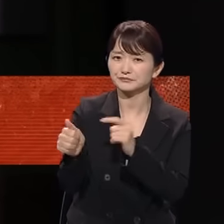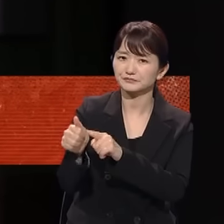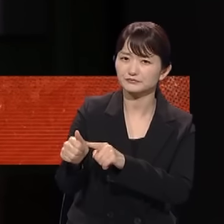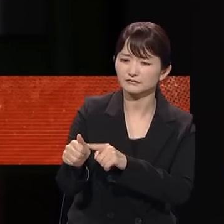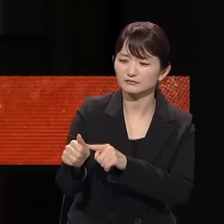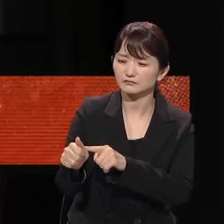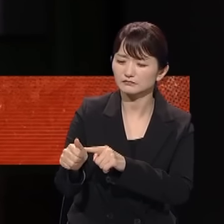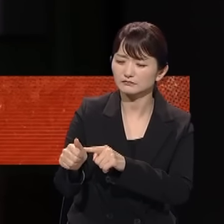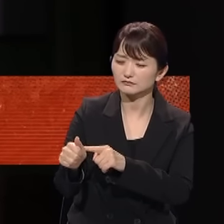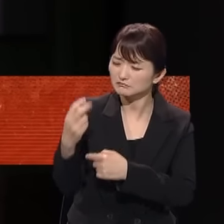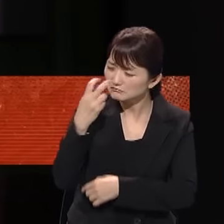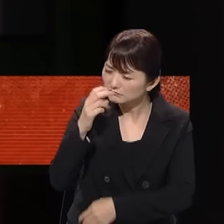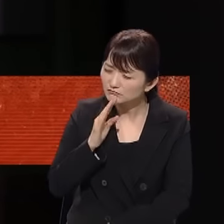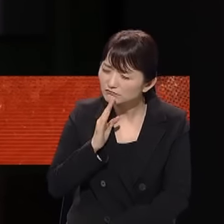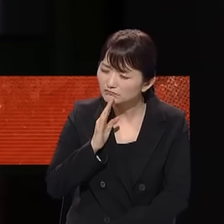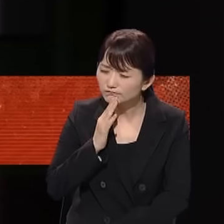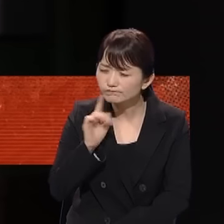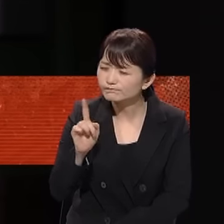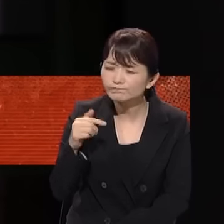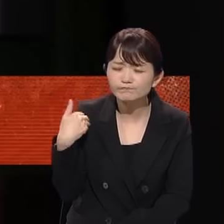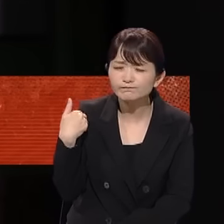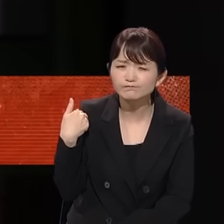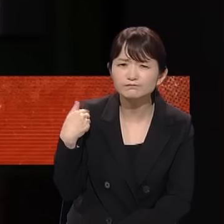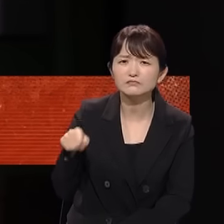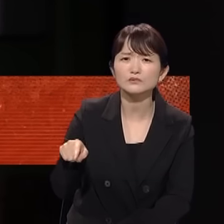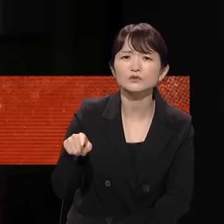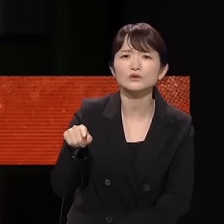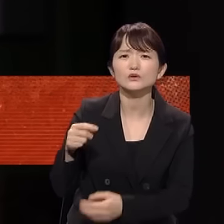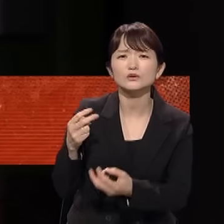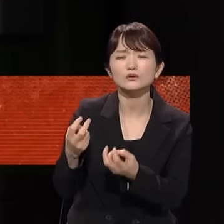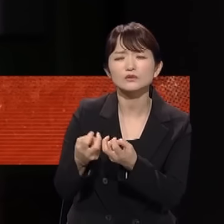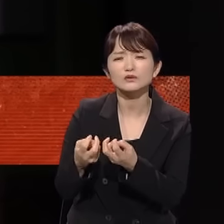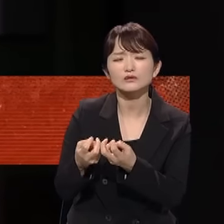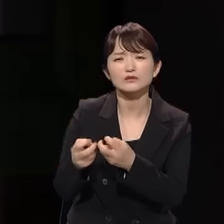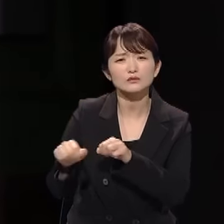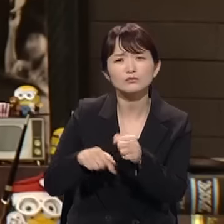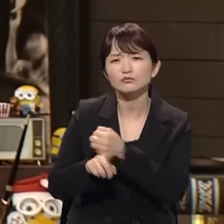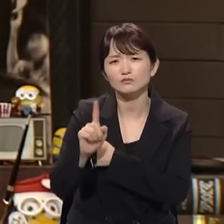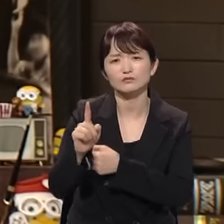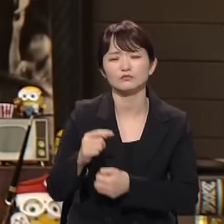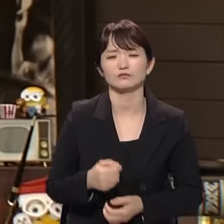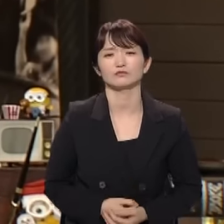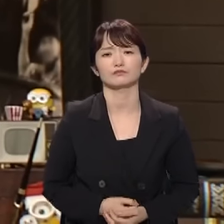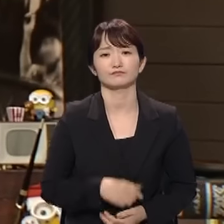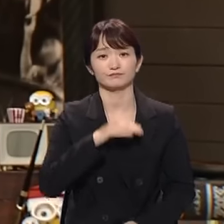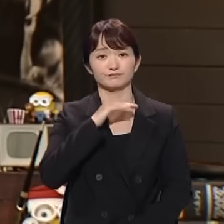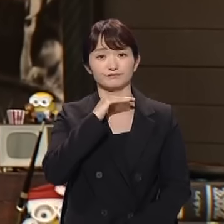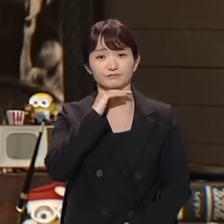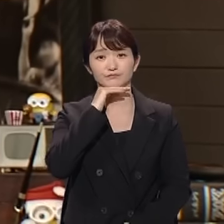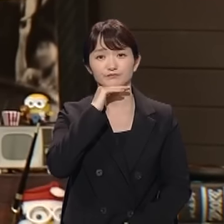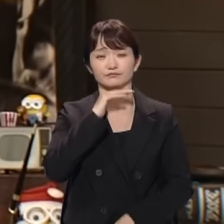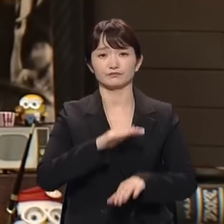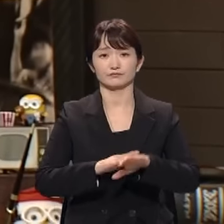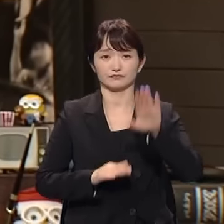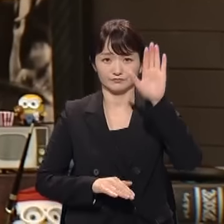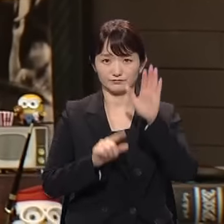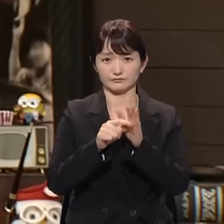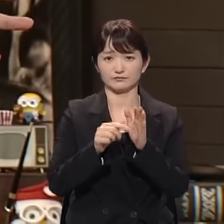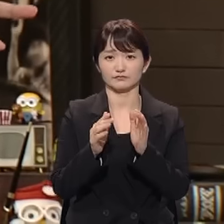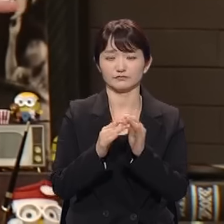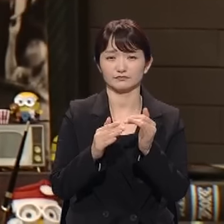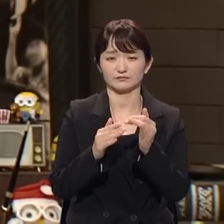계속 보살펴주는 게 맞는 걸까요? 대체 왜 이러는 걸까요? 이런 사연을 보내왔습니다. 그렇군요. 자 기다리고 기다리셨던 부처 핸즈업